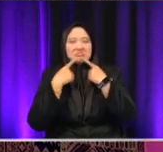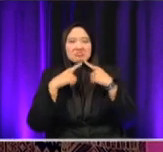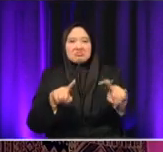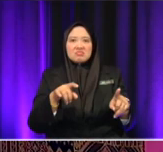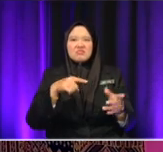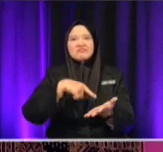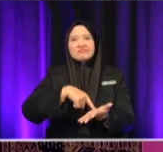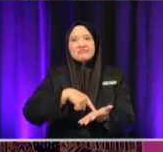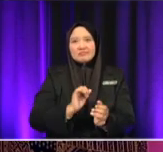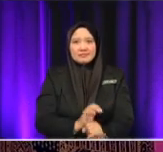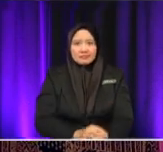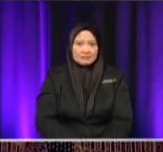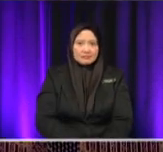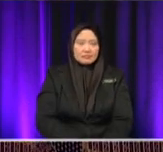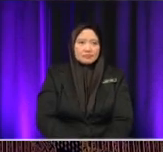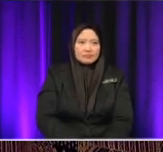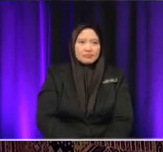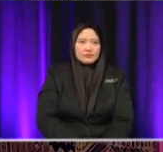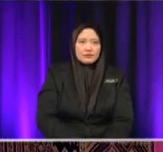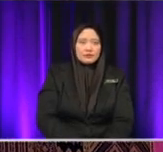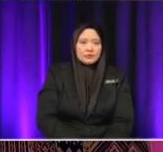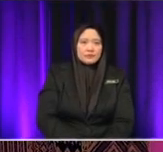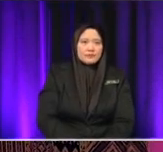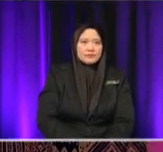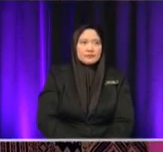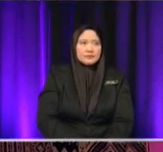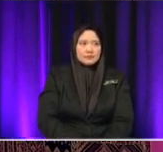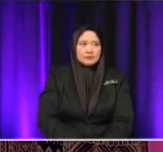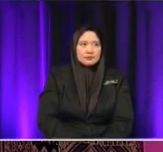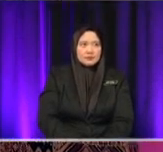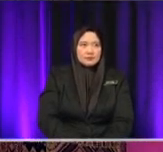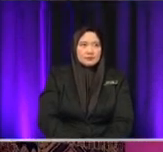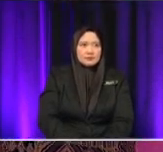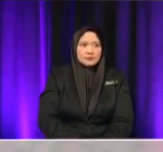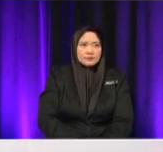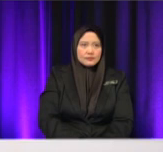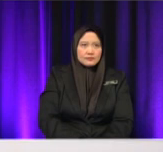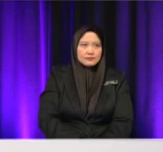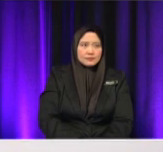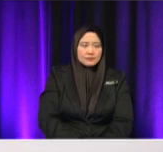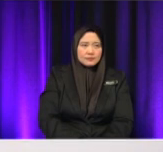Apakah yang kamu lakukan ada saya punya ingin memberikan pandangan dan jawaban oke